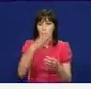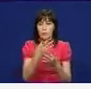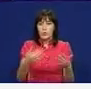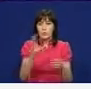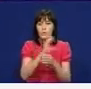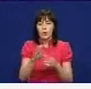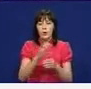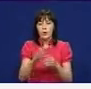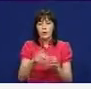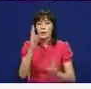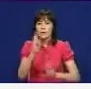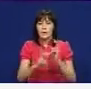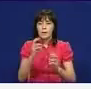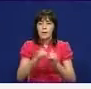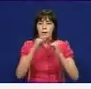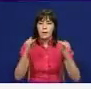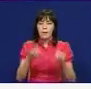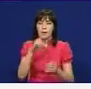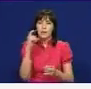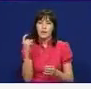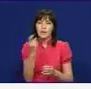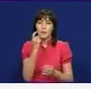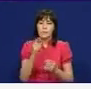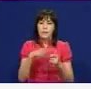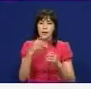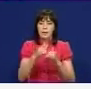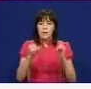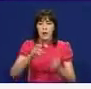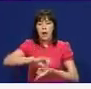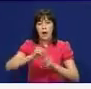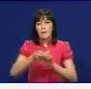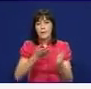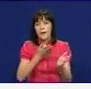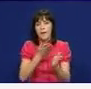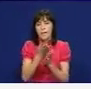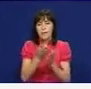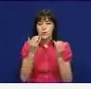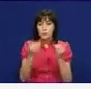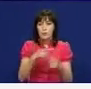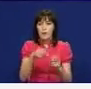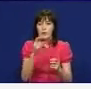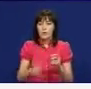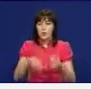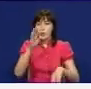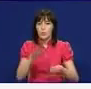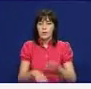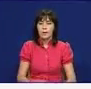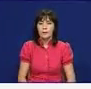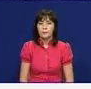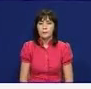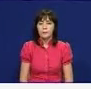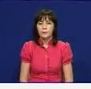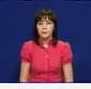Сенатор өнім өндіру секторын дамытып, оны экономикалық өсудің тетігіне айналдыру бағытындағы кәсіпкердің болысын жоғары бағалады.